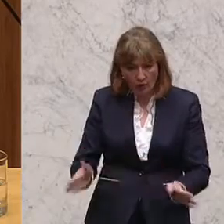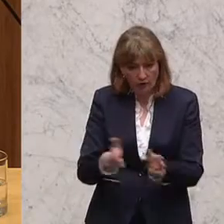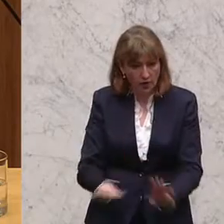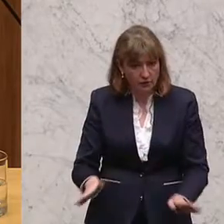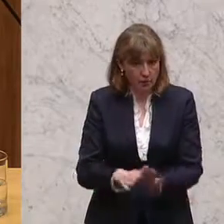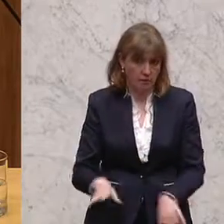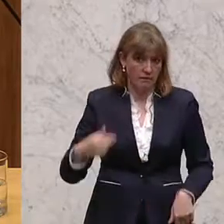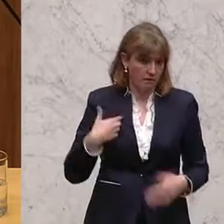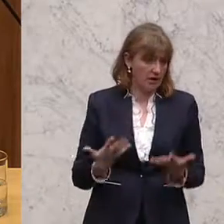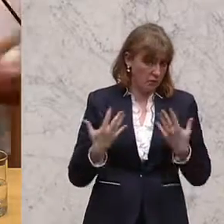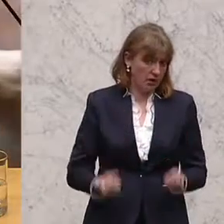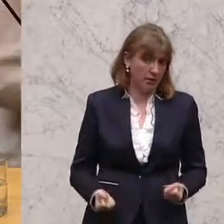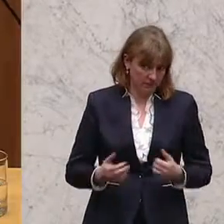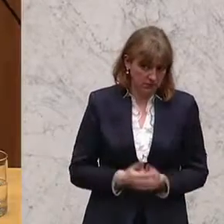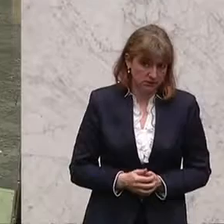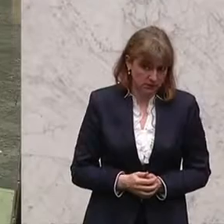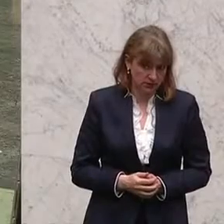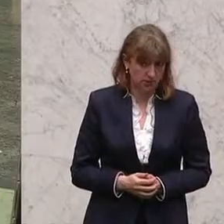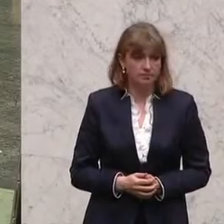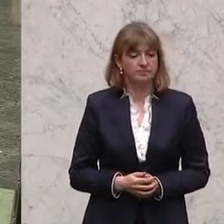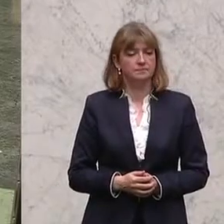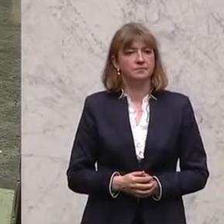lang auch das Ergebnis war.